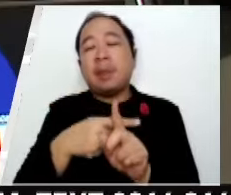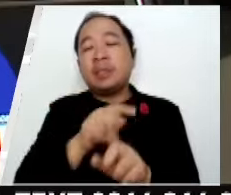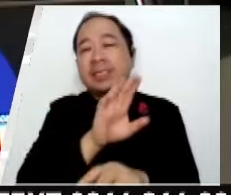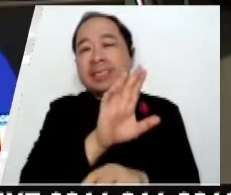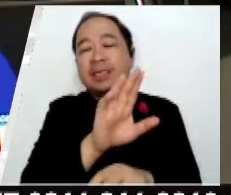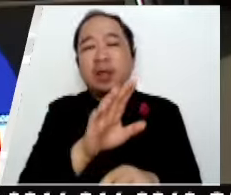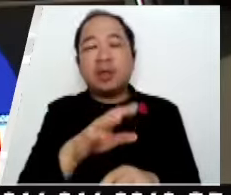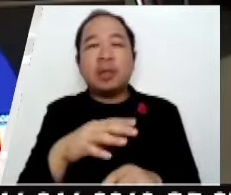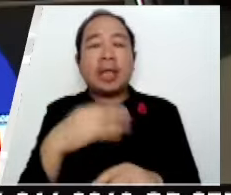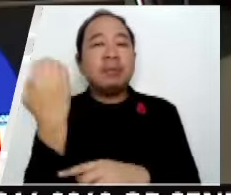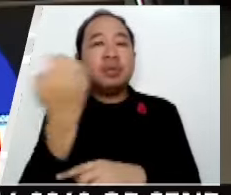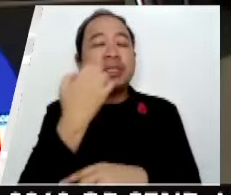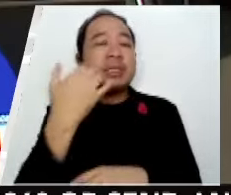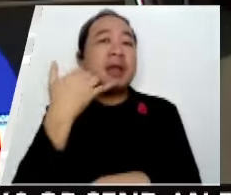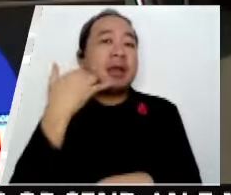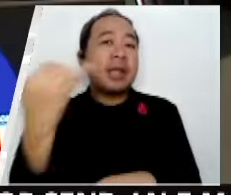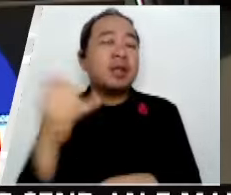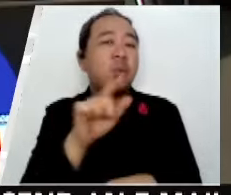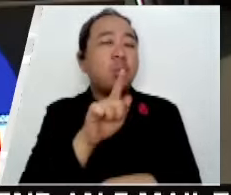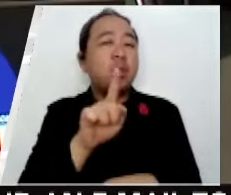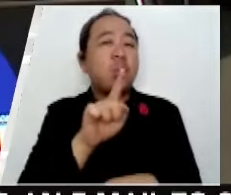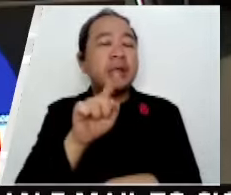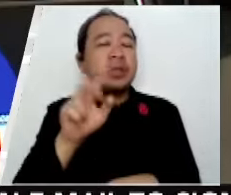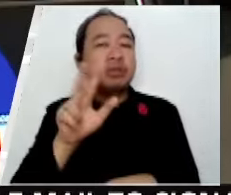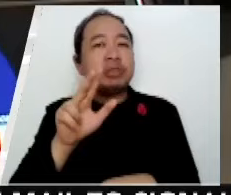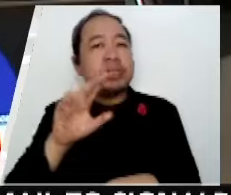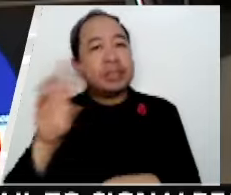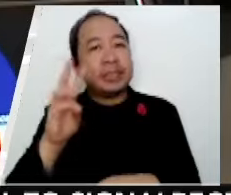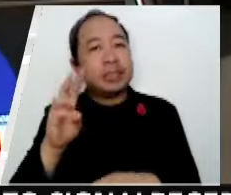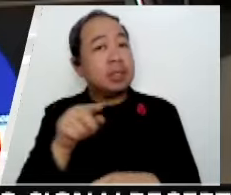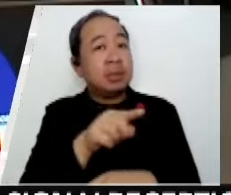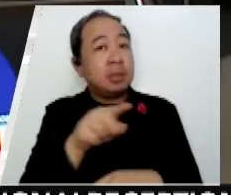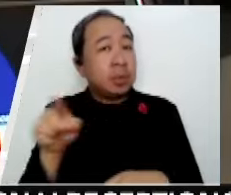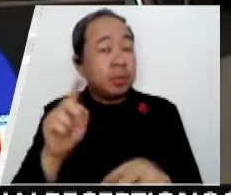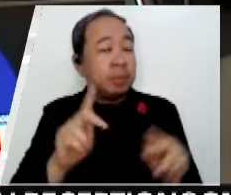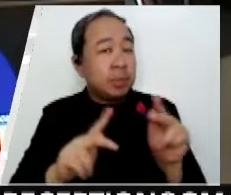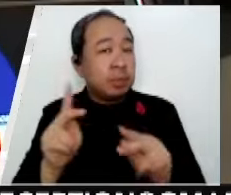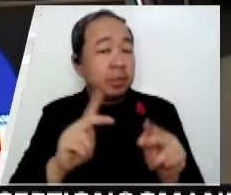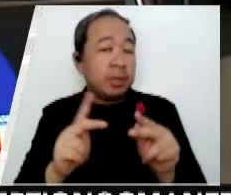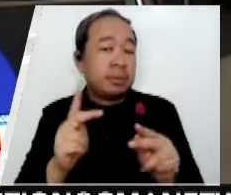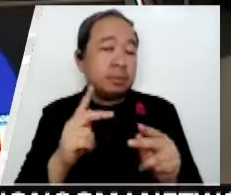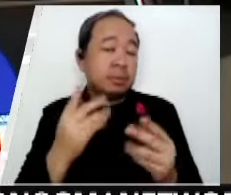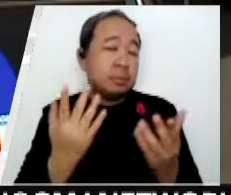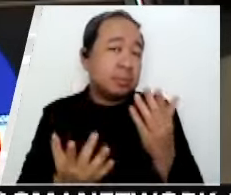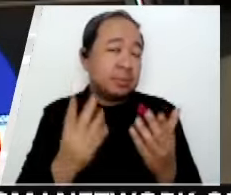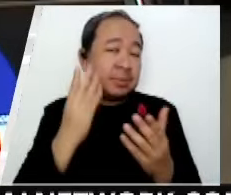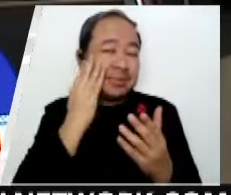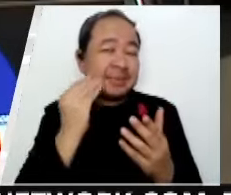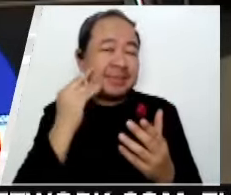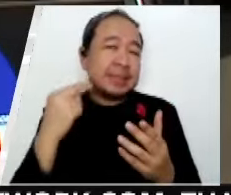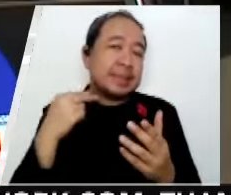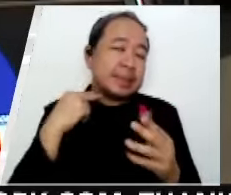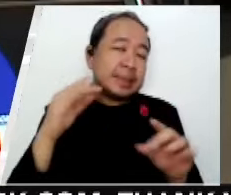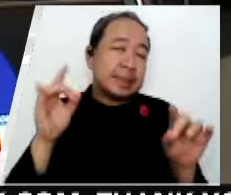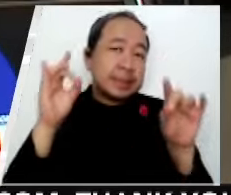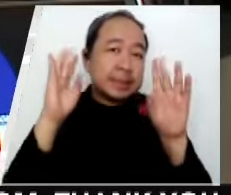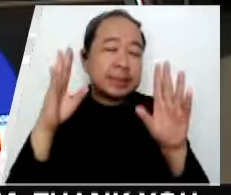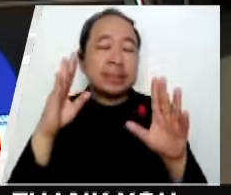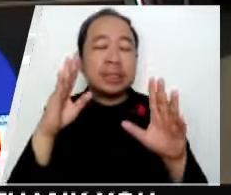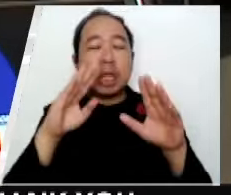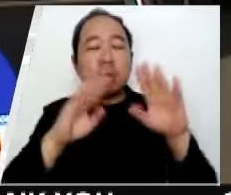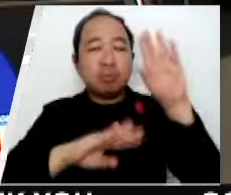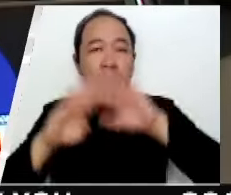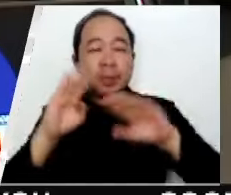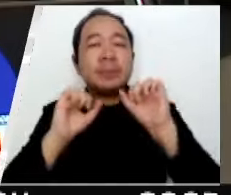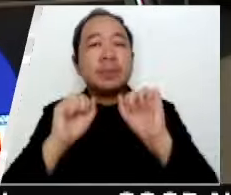136. Sa mga kapuso po natin na malalagay din po sa problema o peligro, maaari rin po kayong humingi ng tulong sa